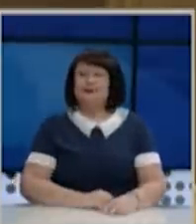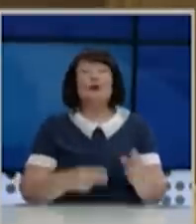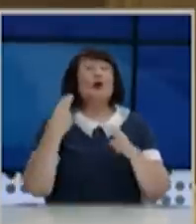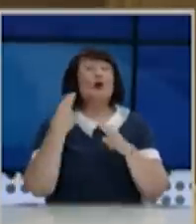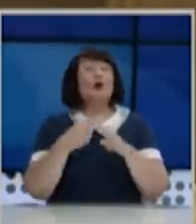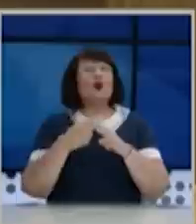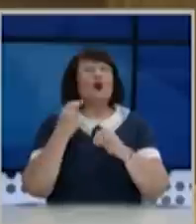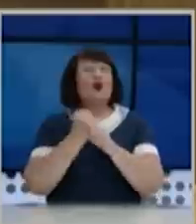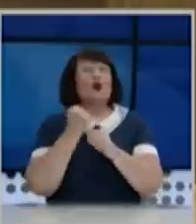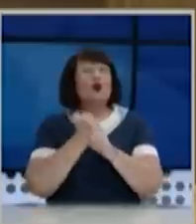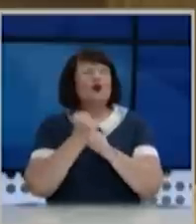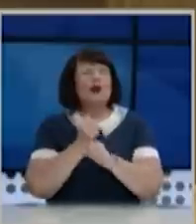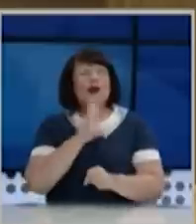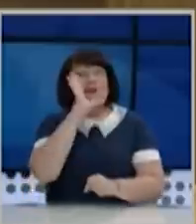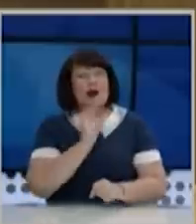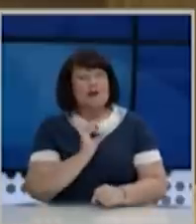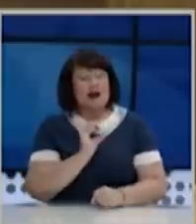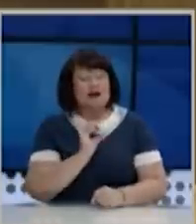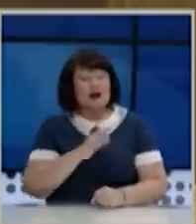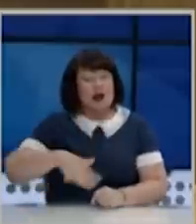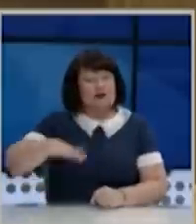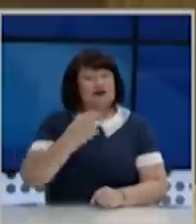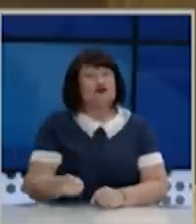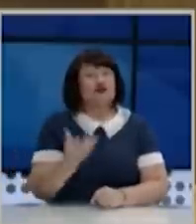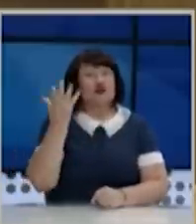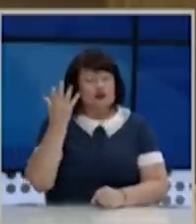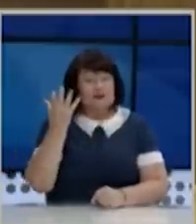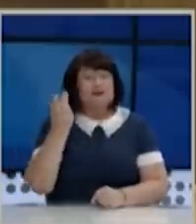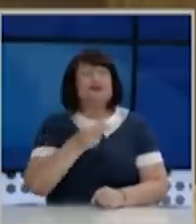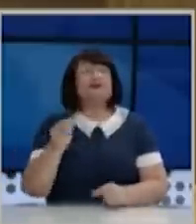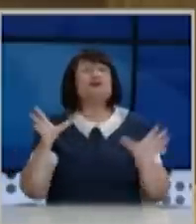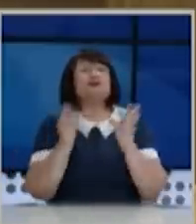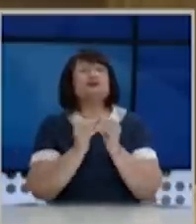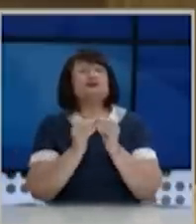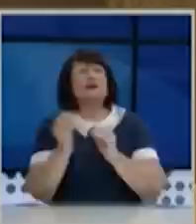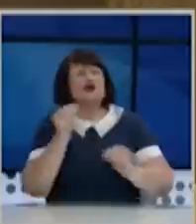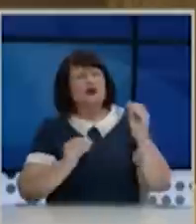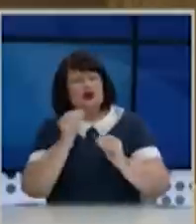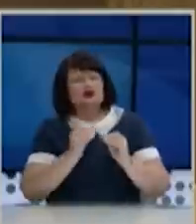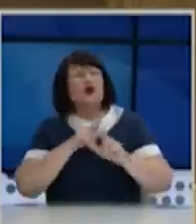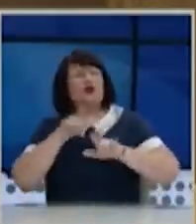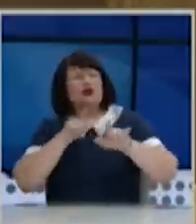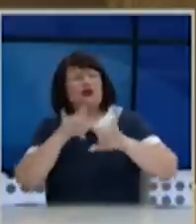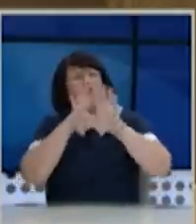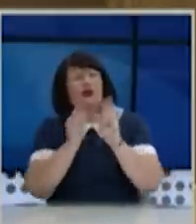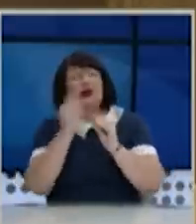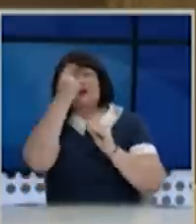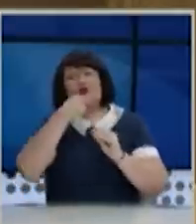δουλειά, πραγματική τομή φέτος, όχι μόνο όσον αφορά τα μέσα και τους εξοπλισμούς, αλλά και το